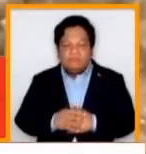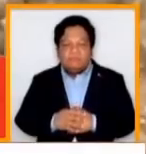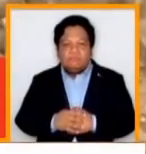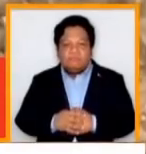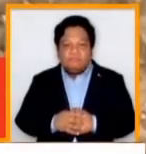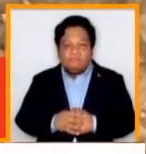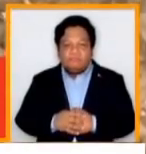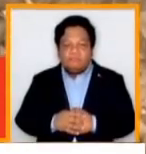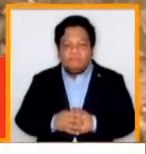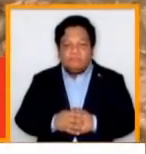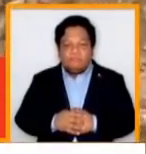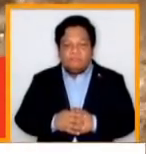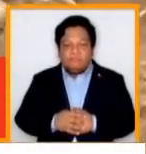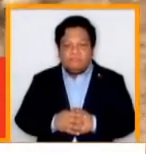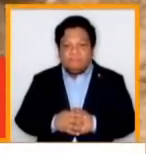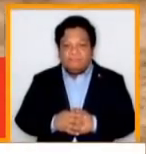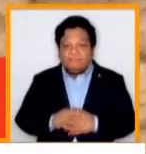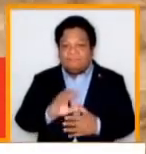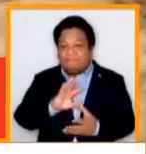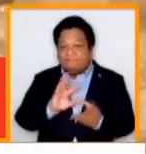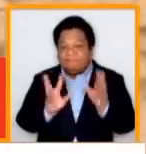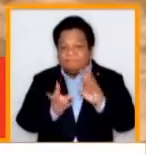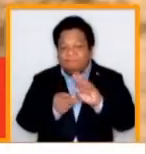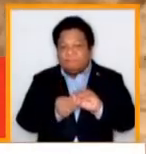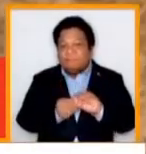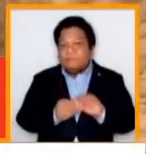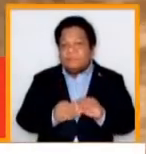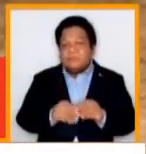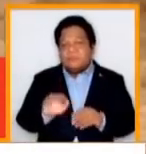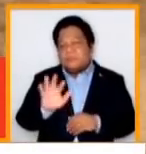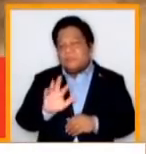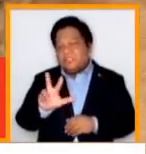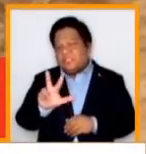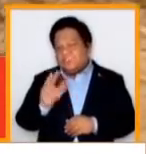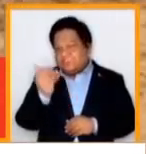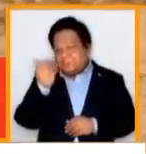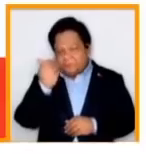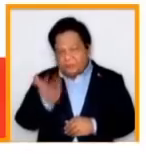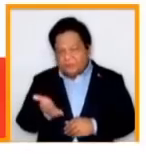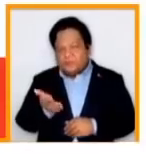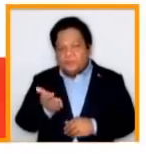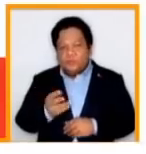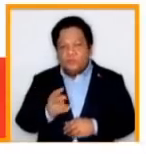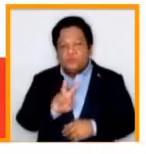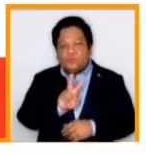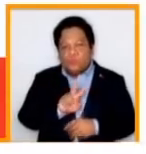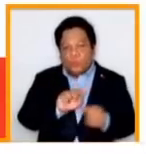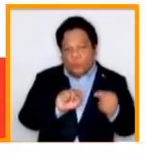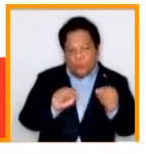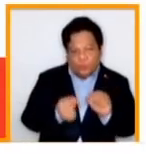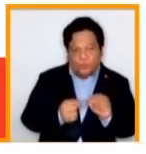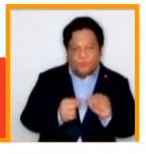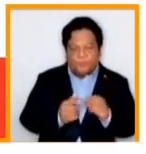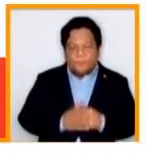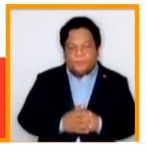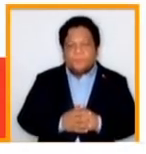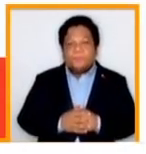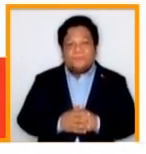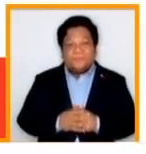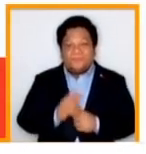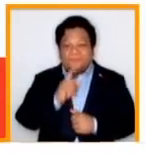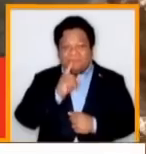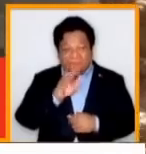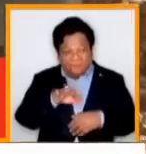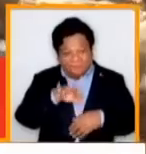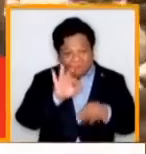Sa kabuuan, umabot sa 3 ang nasawi sa insidente at 2 sugatan. Natapos man ang paghahanap sa mga biktima, pero hindi